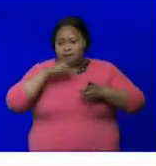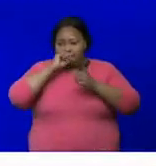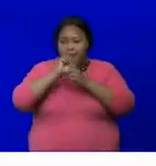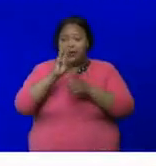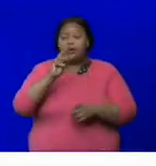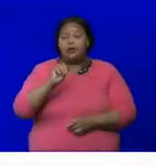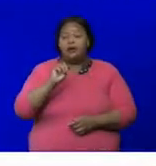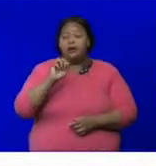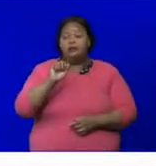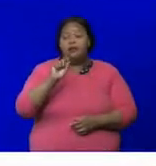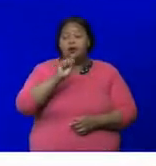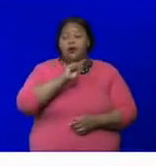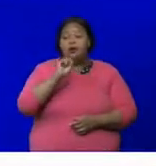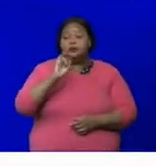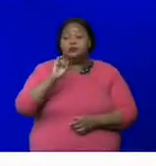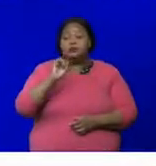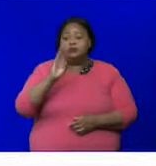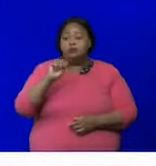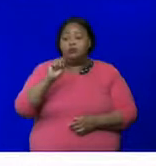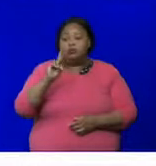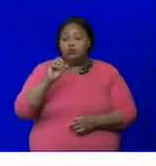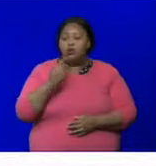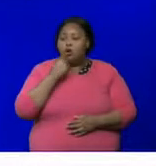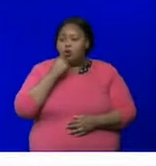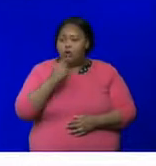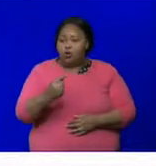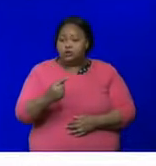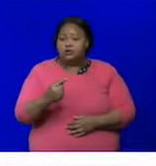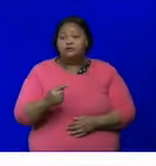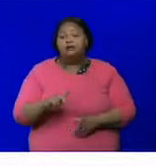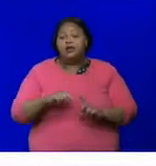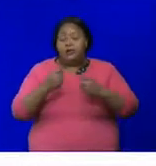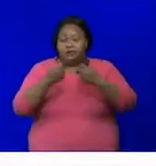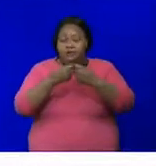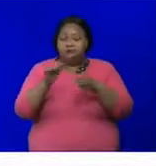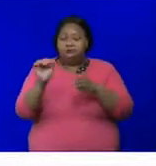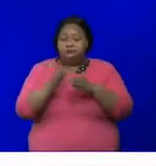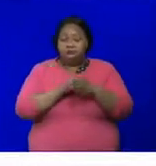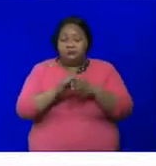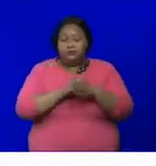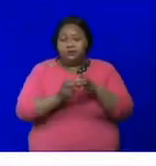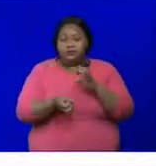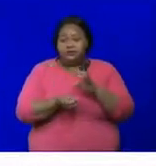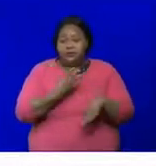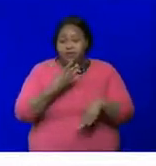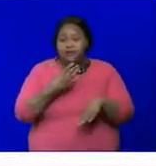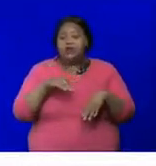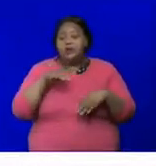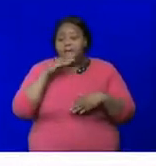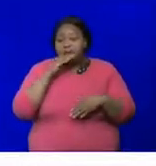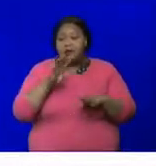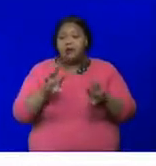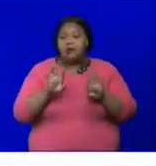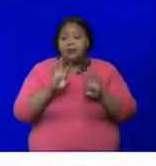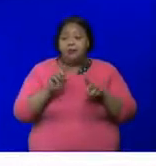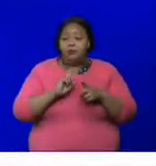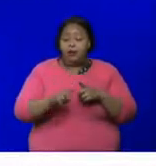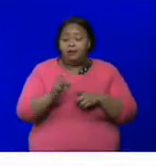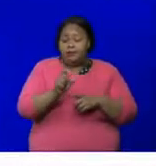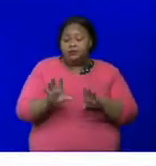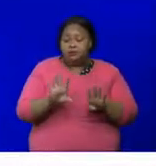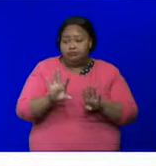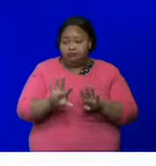lelikhethelo lesive liqala emalungiselelo lomdlalo lapho khona linyenti lalabadlali abakhethiwe ngibo labakhombe kutimisela emidlalweni yeligi elapha